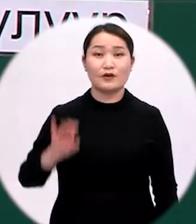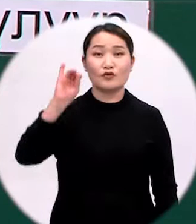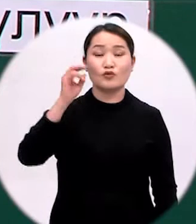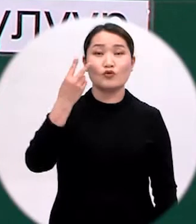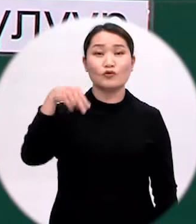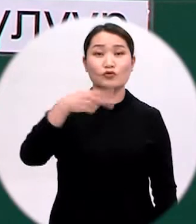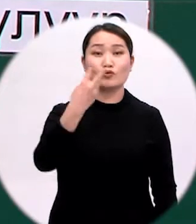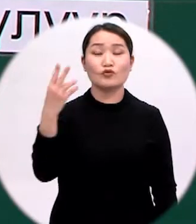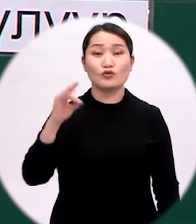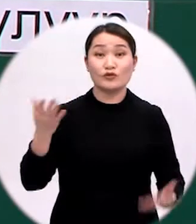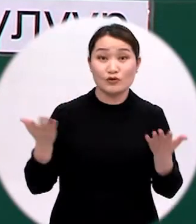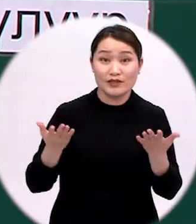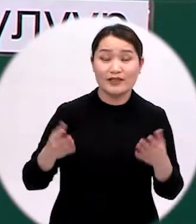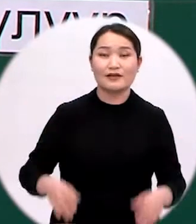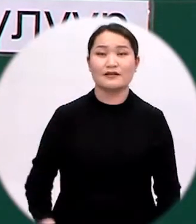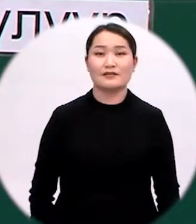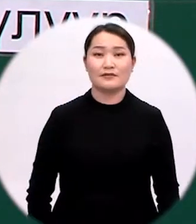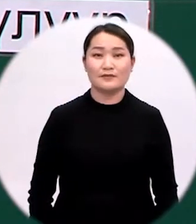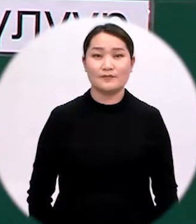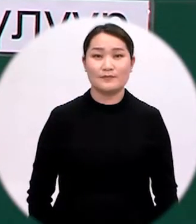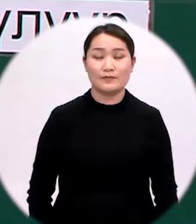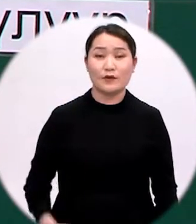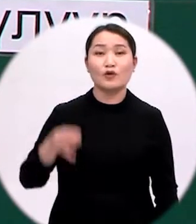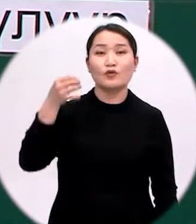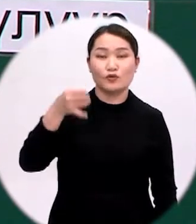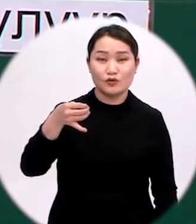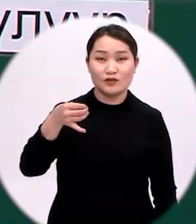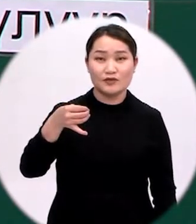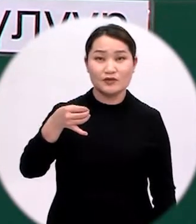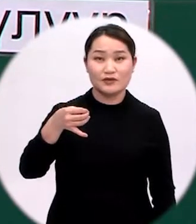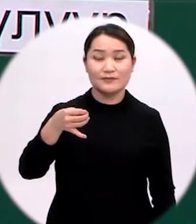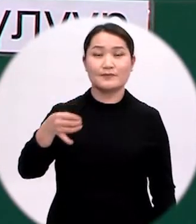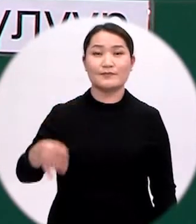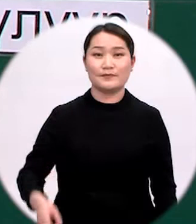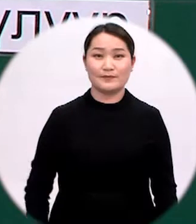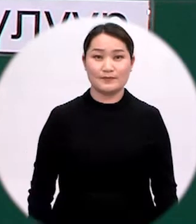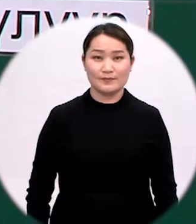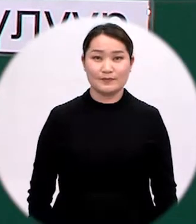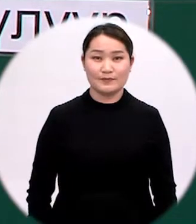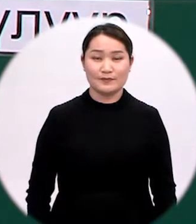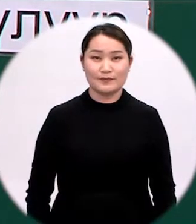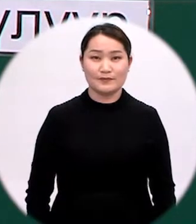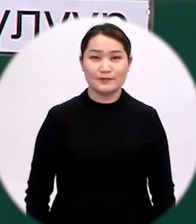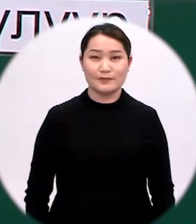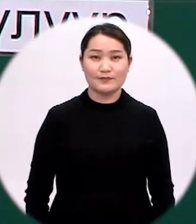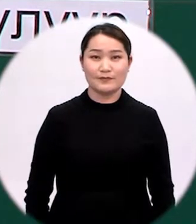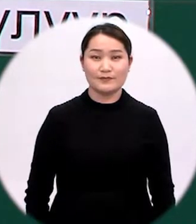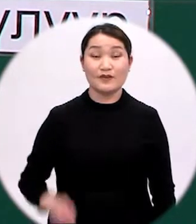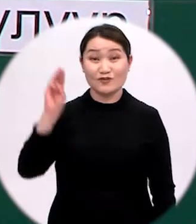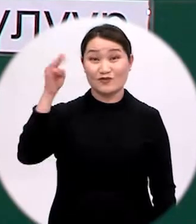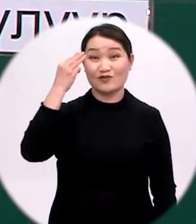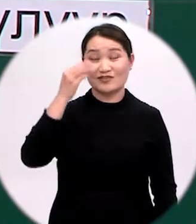юулүр. За, юулэхтэй ашигласан хэрэгслийг юулүр гэж нэрлэдэг болохыг бид сая туршиж